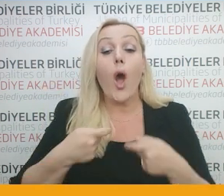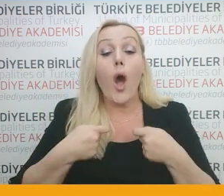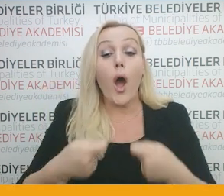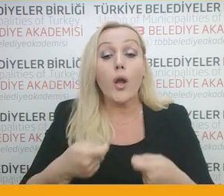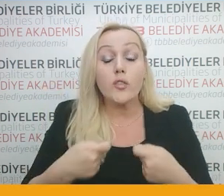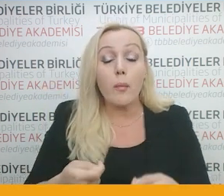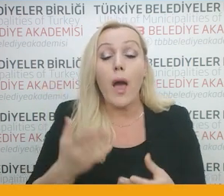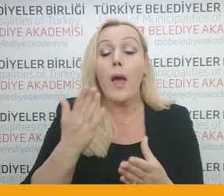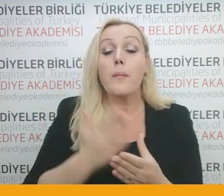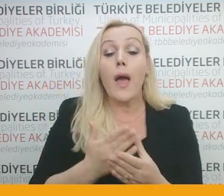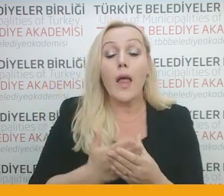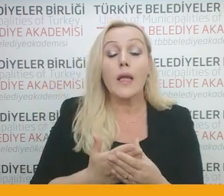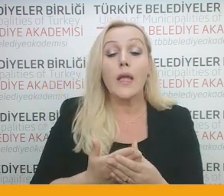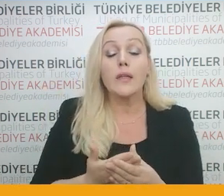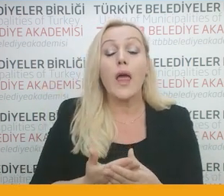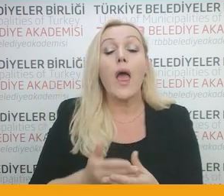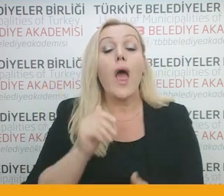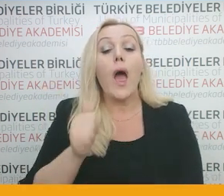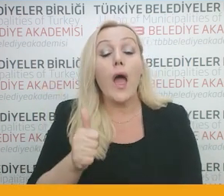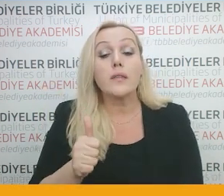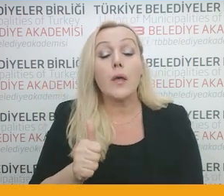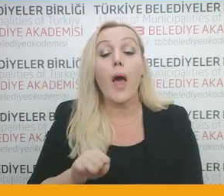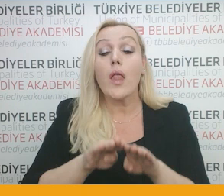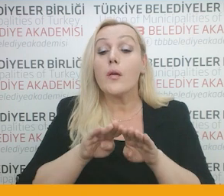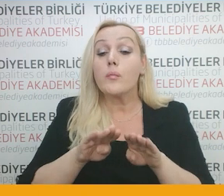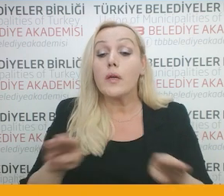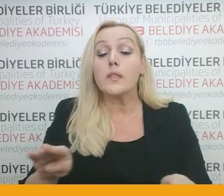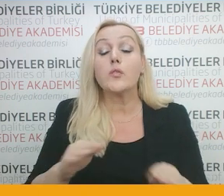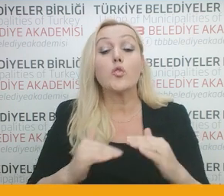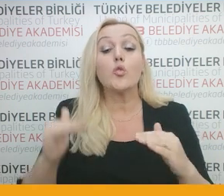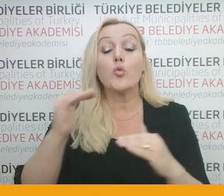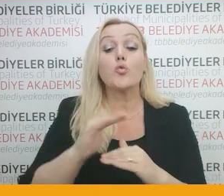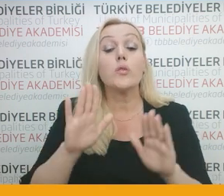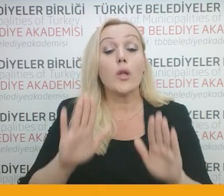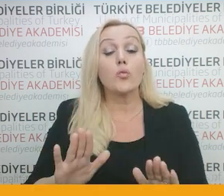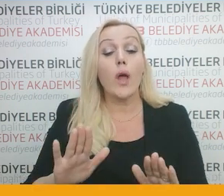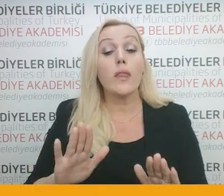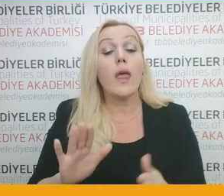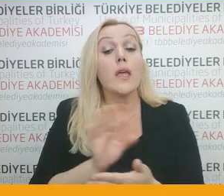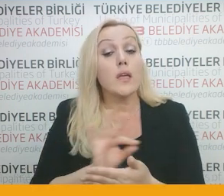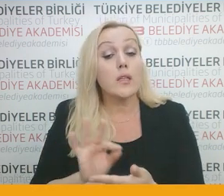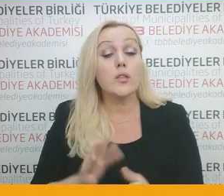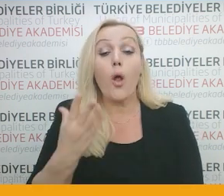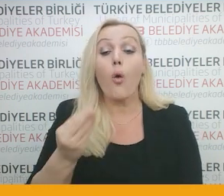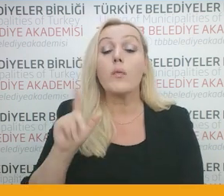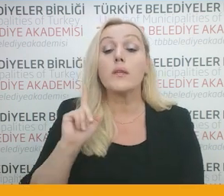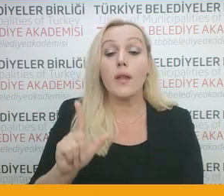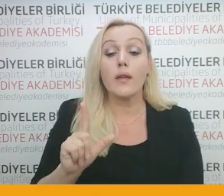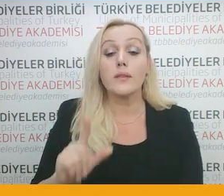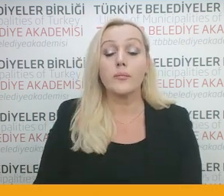muhasebe yönetmeliği mutlaka her zaman masamızın üstünde duran temel metinler olması gerekiyor.